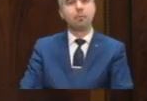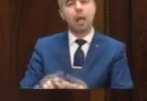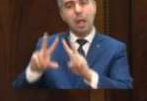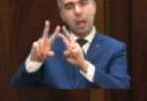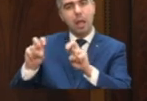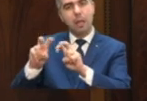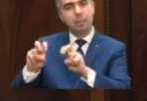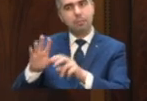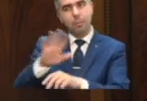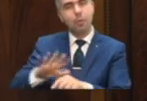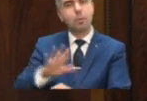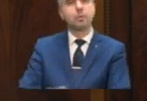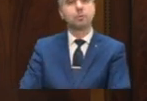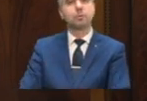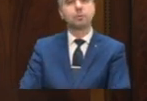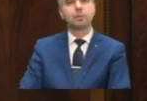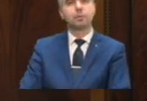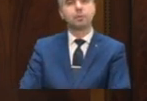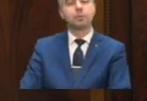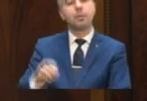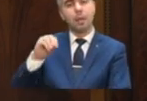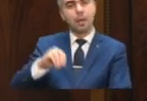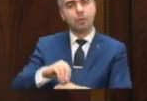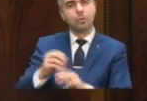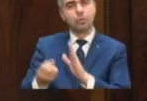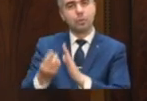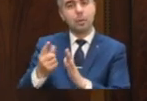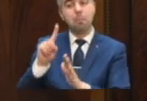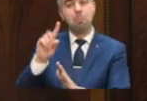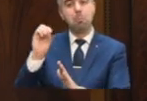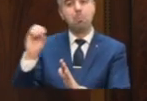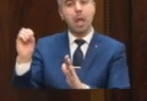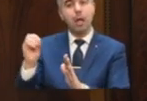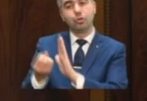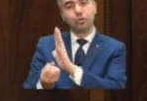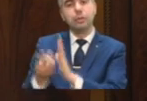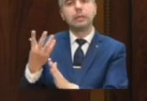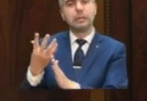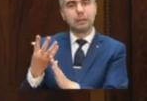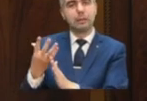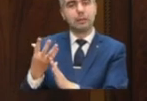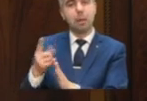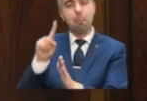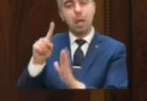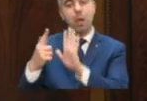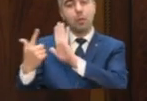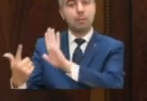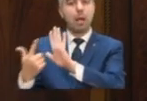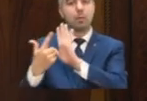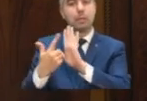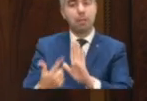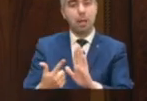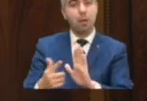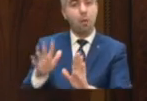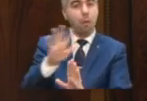بالحصر ديالو. كاين ايضا واحد الجزء الاخر اللي فيه 100 مركز سعيد، الا قمنا بهاد 177 مركز سعيد